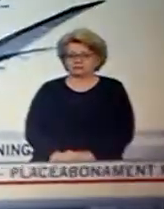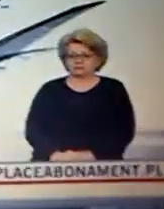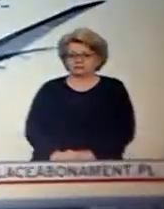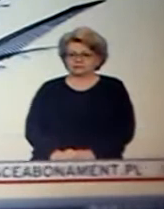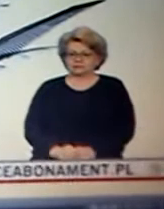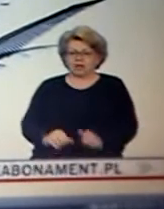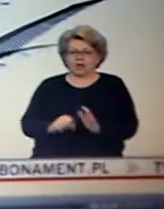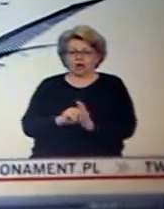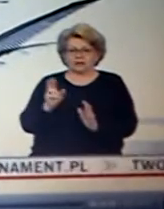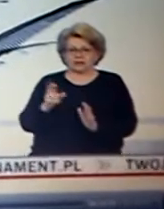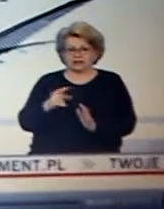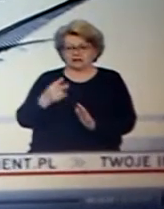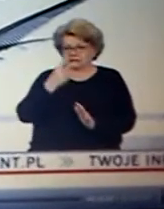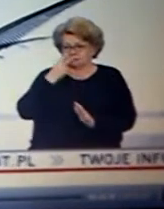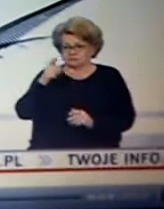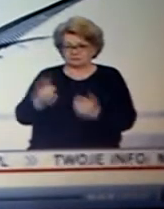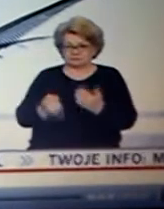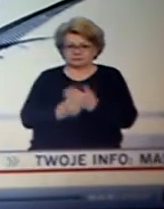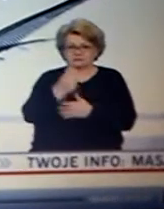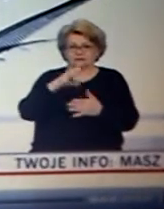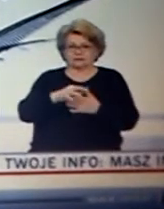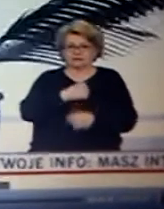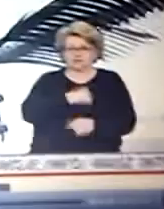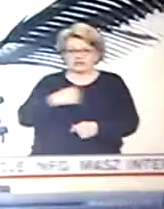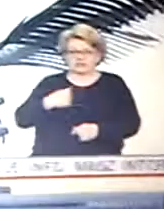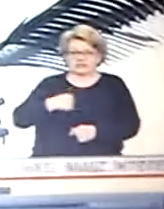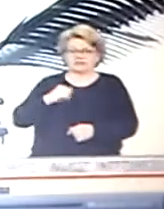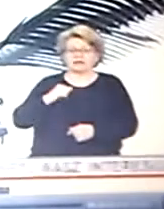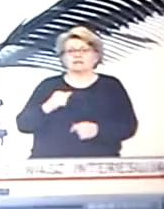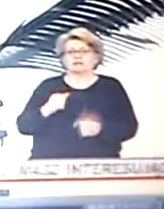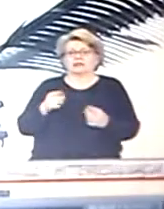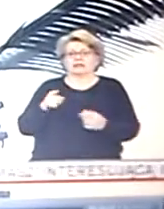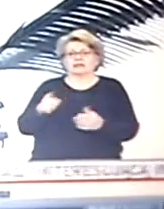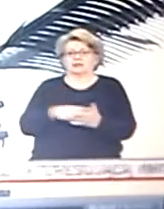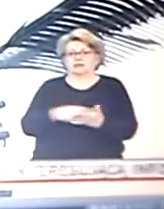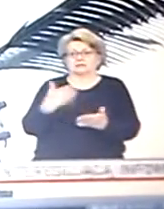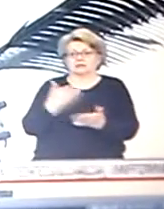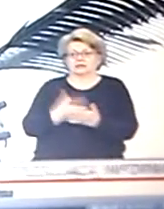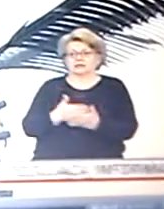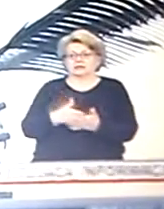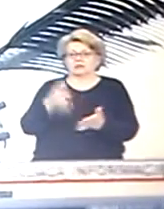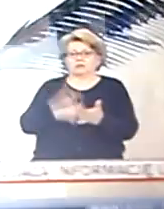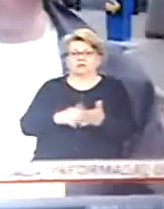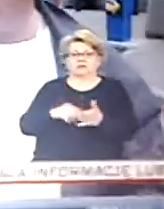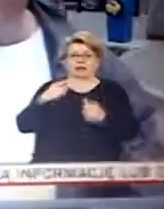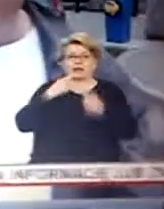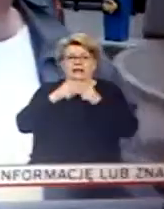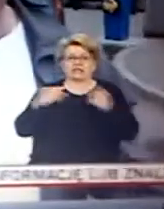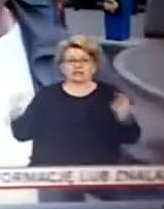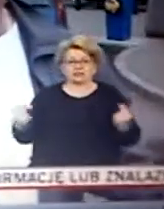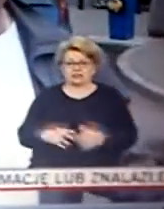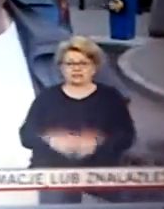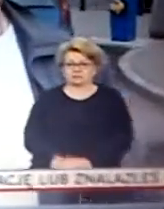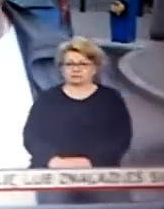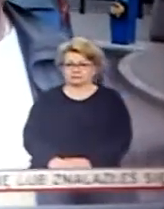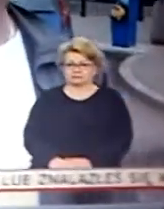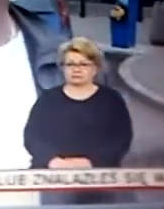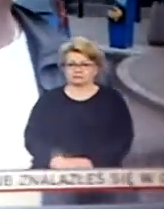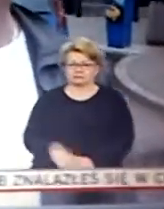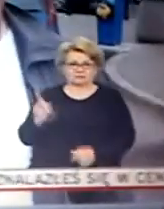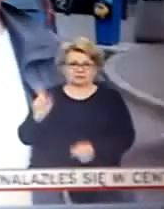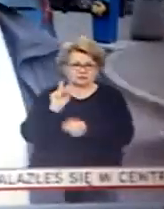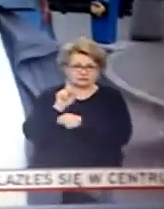Odkąd pojawiła się w Warszawie, budzi kontrowersje i pytania. Tym razem o to, dlaczego brakuje jej liści. Uschła, bo nie podlewali.